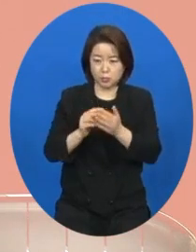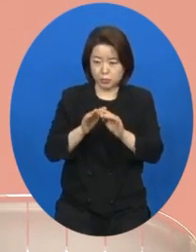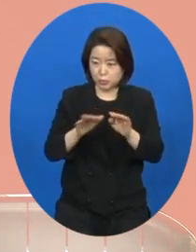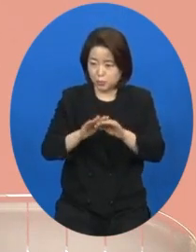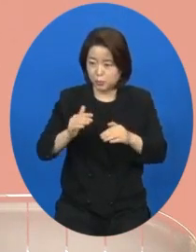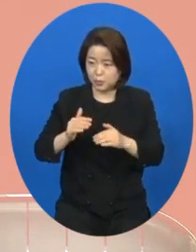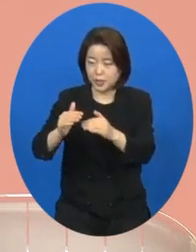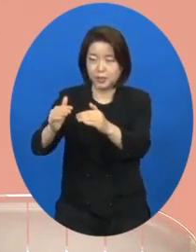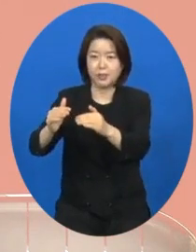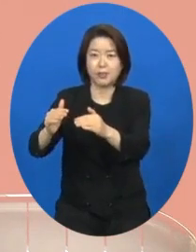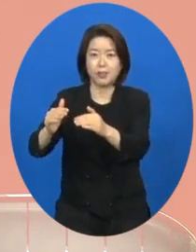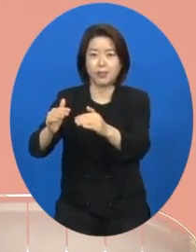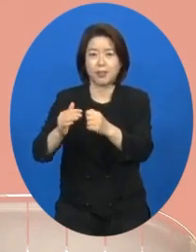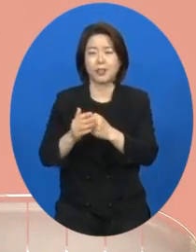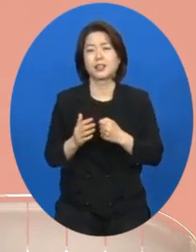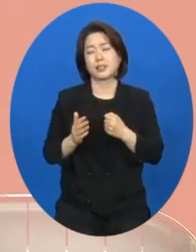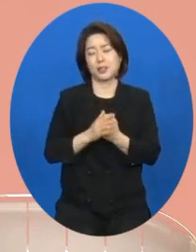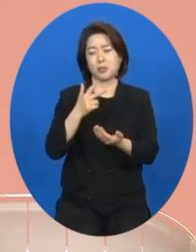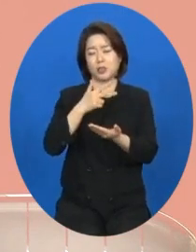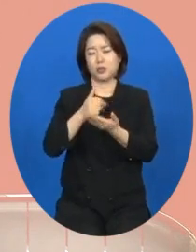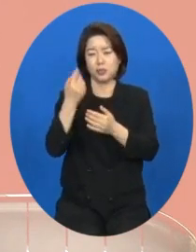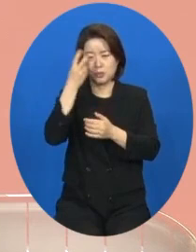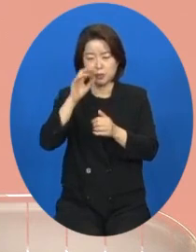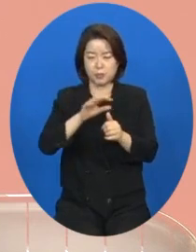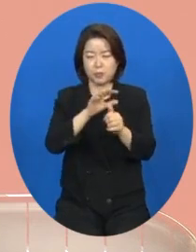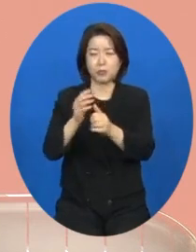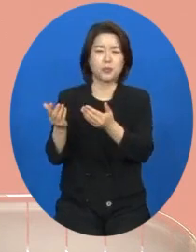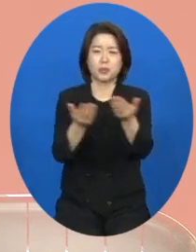풀어가려니 주님이 지키지 못하시는 거죠.